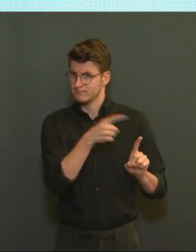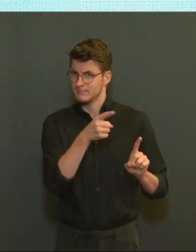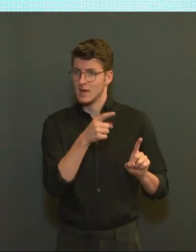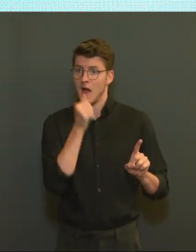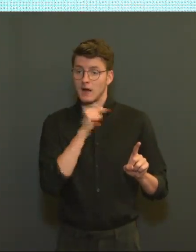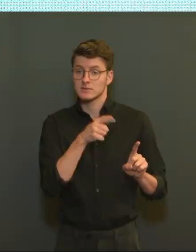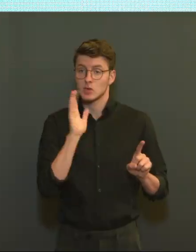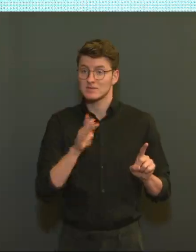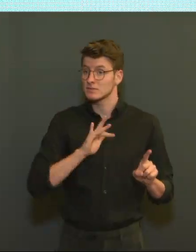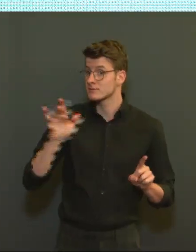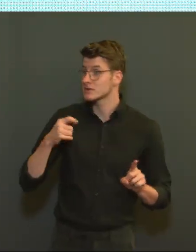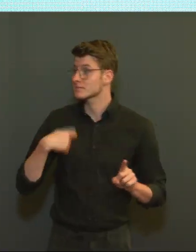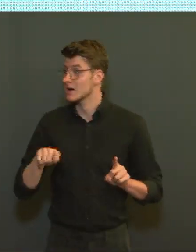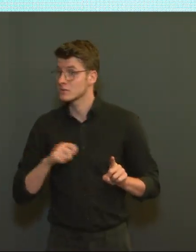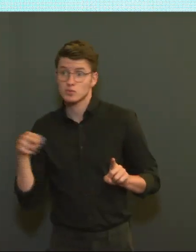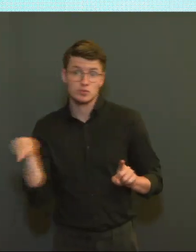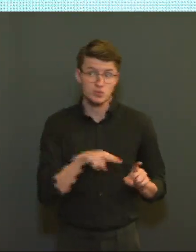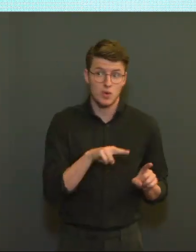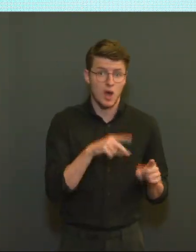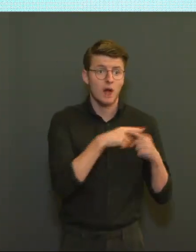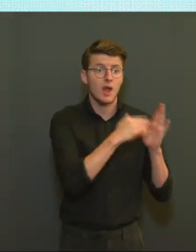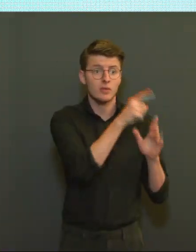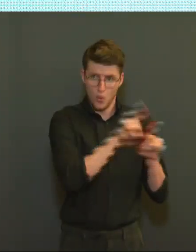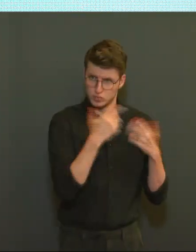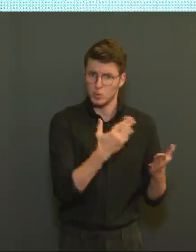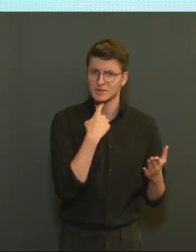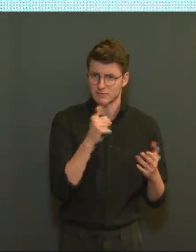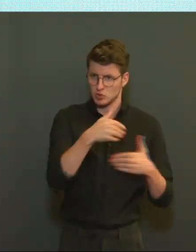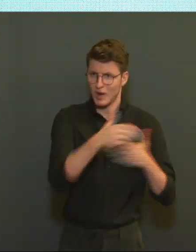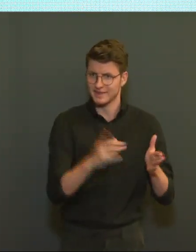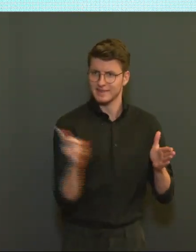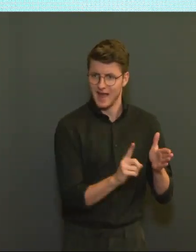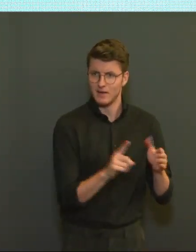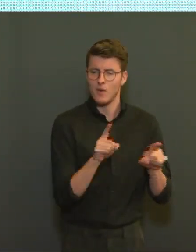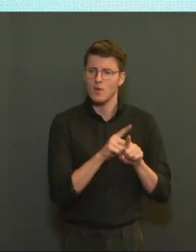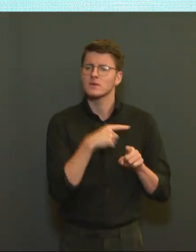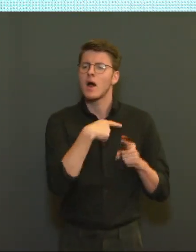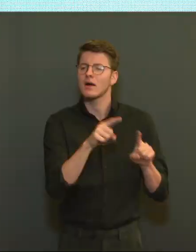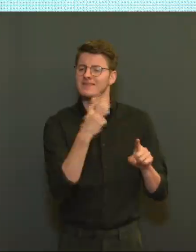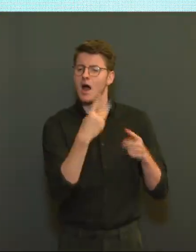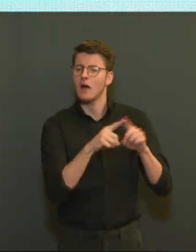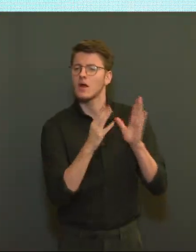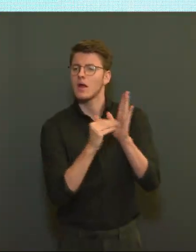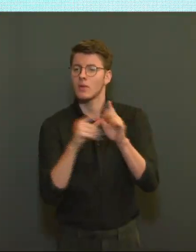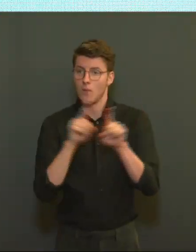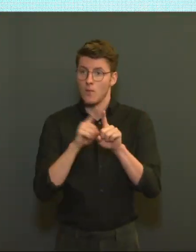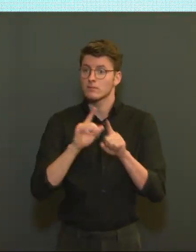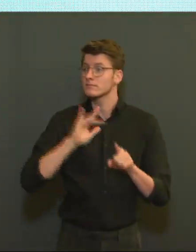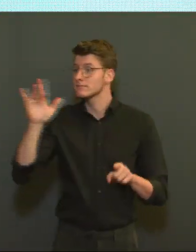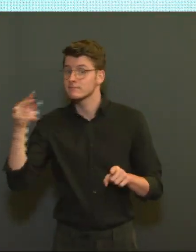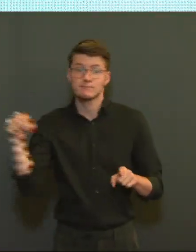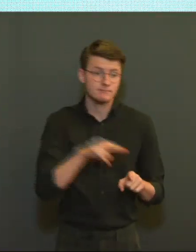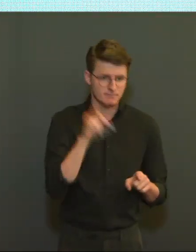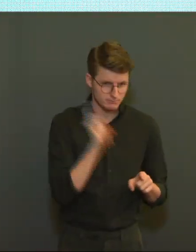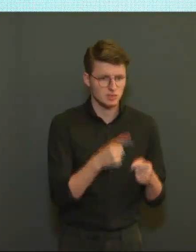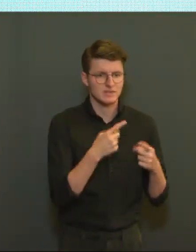Spanje. Nog 4 andere landen vragen een test vlak voor of na terugkeer uit Spanje. België